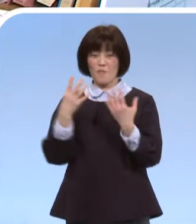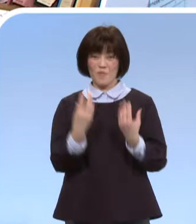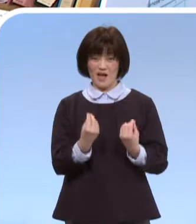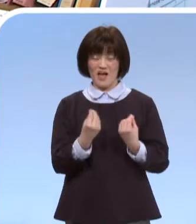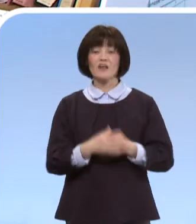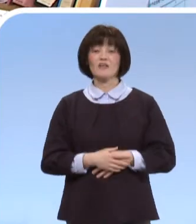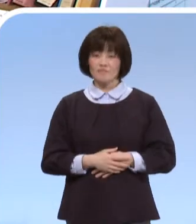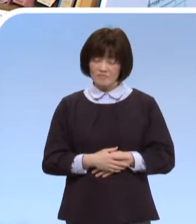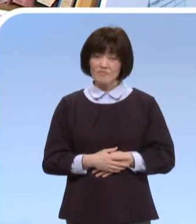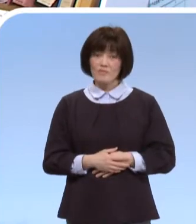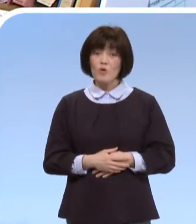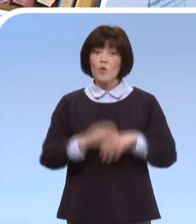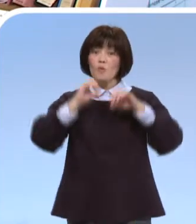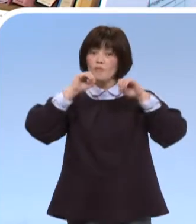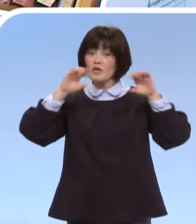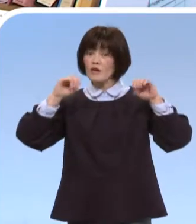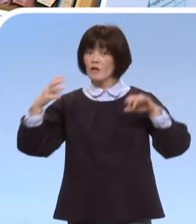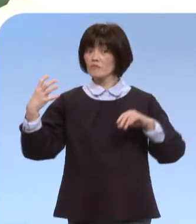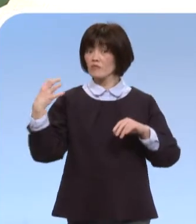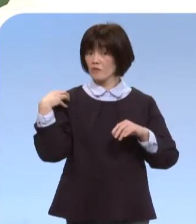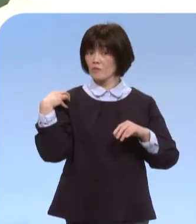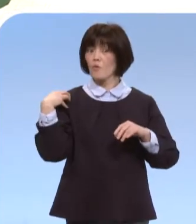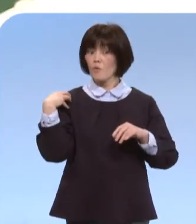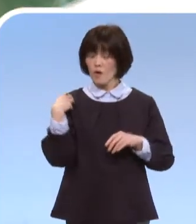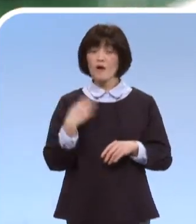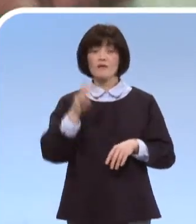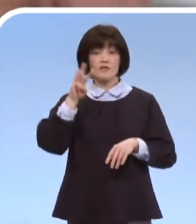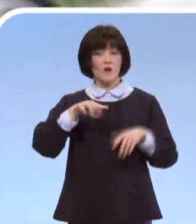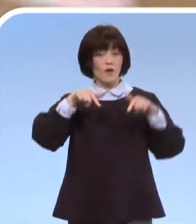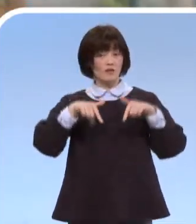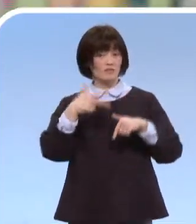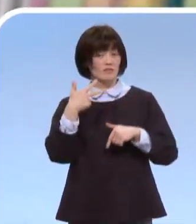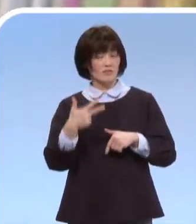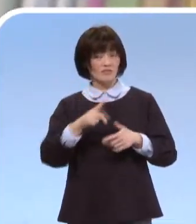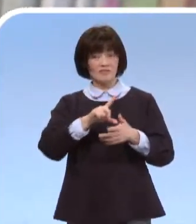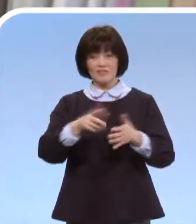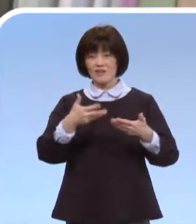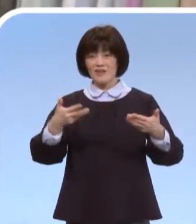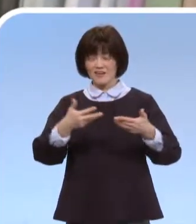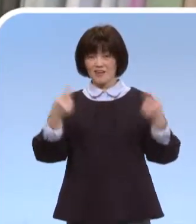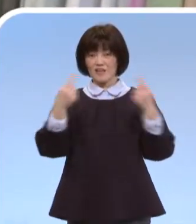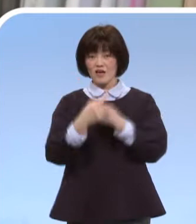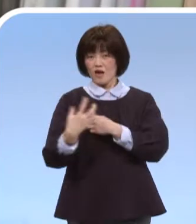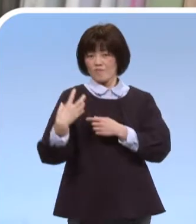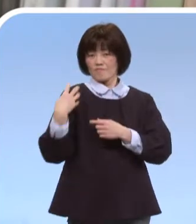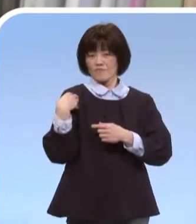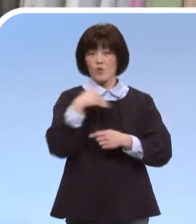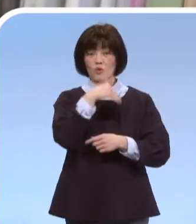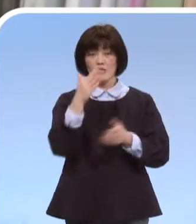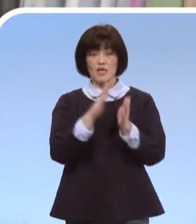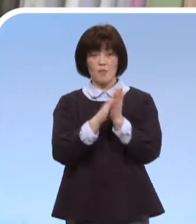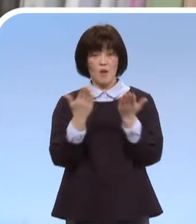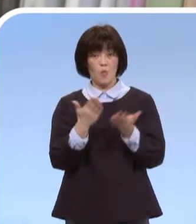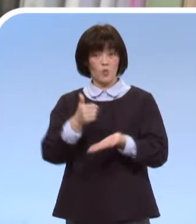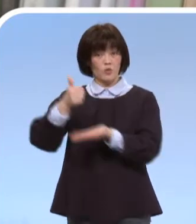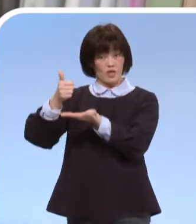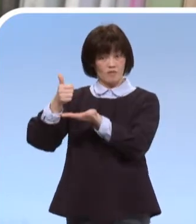イチジクカレーの PR を担当するのは川西市の地域活性化を行う山本さん。